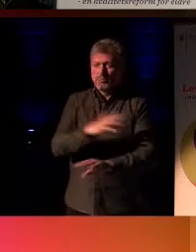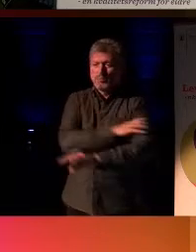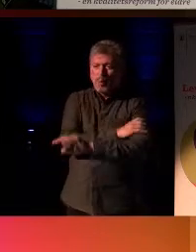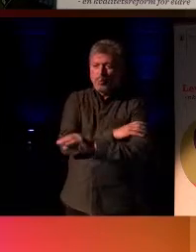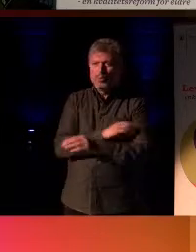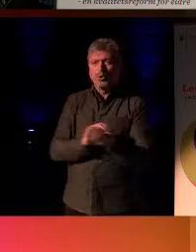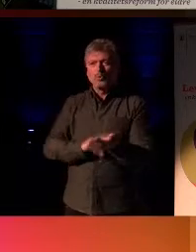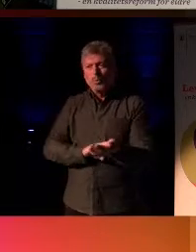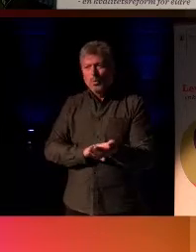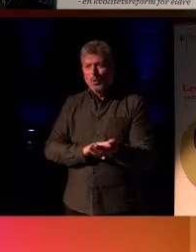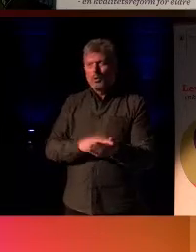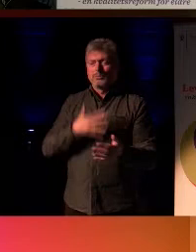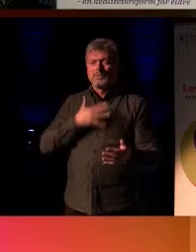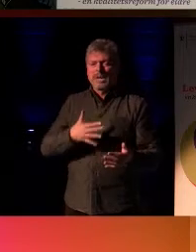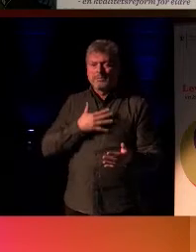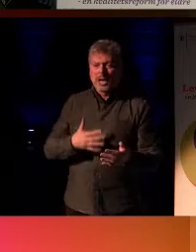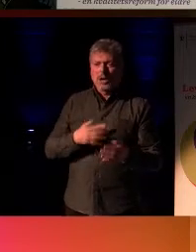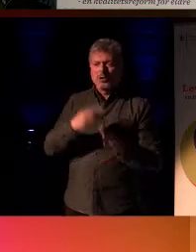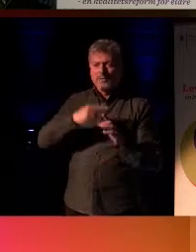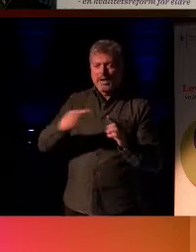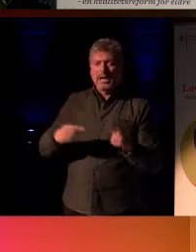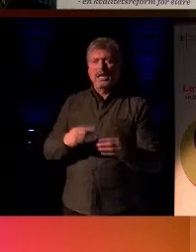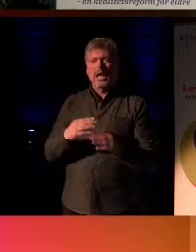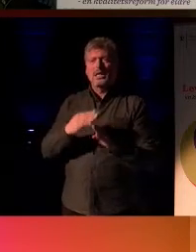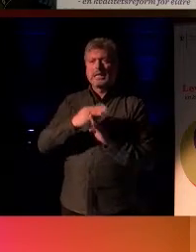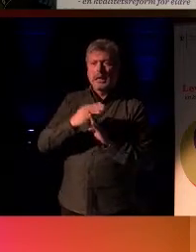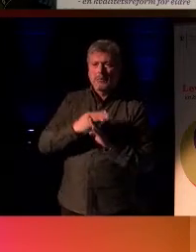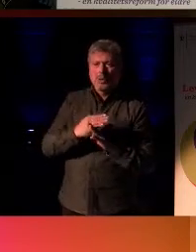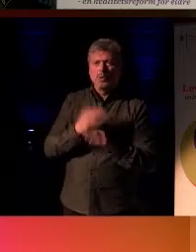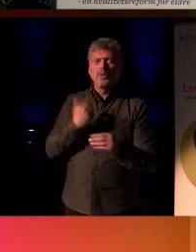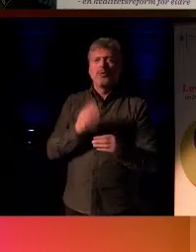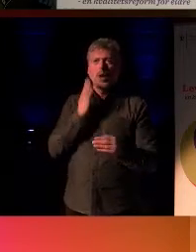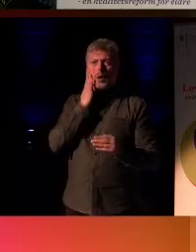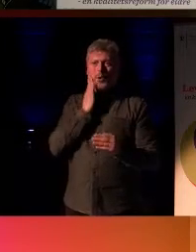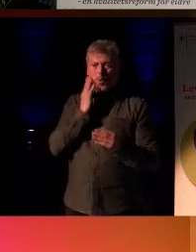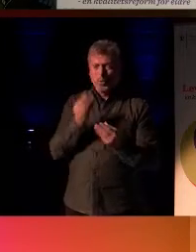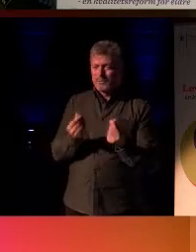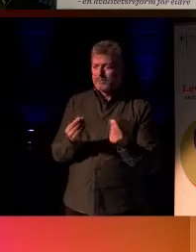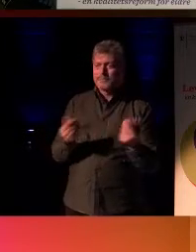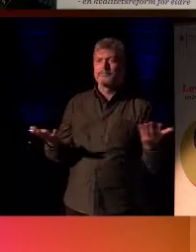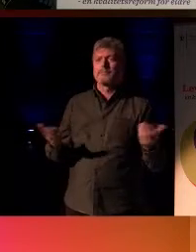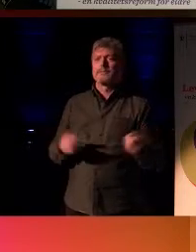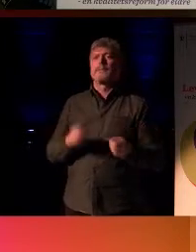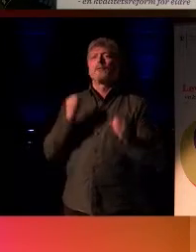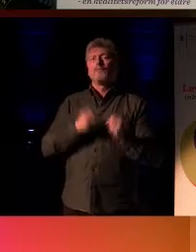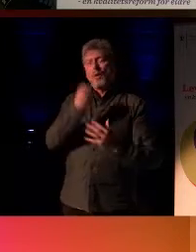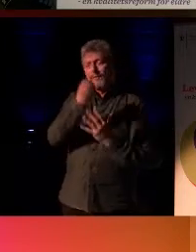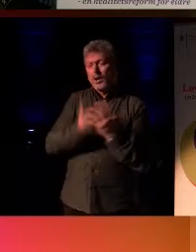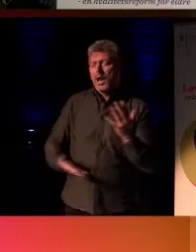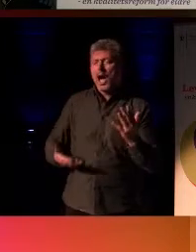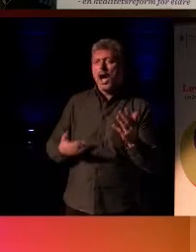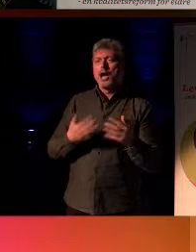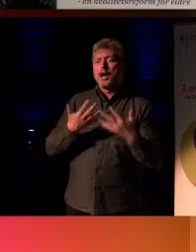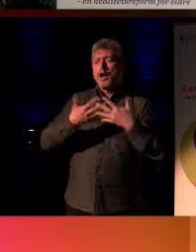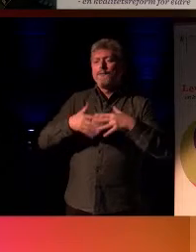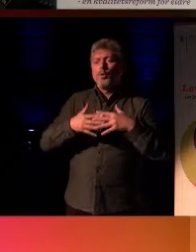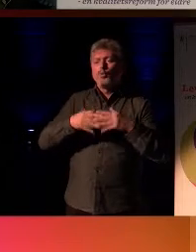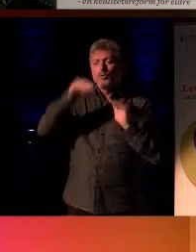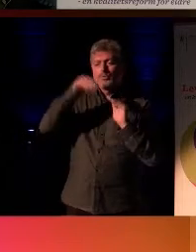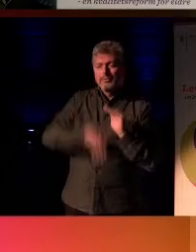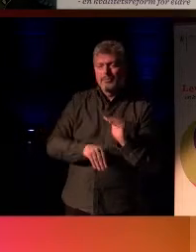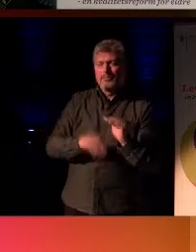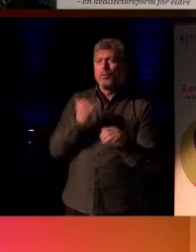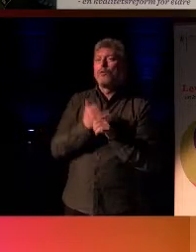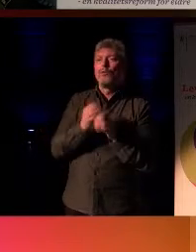puls, respirasjonsfrekvens, temperatur og hvordan huden kjennes ut. Og vi må kunne klare å beskrive funksjonsfallet og hvordan det har utviklet seg.